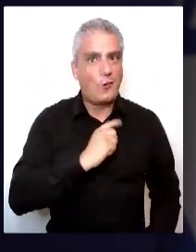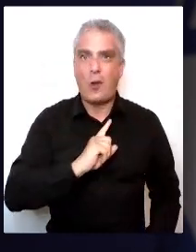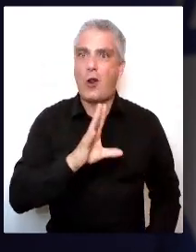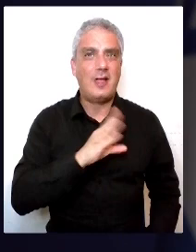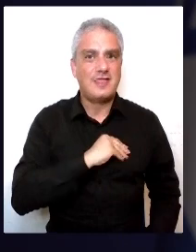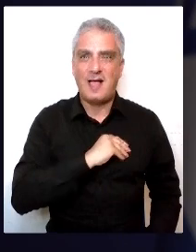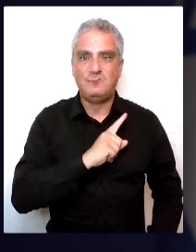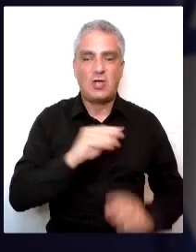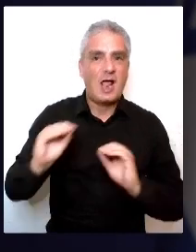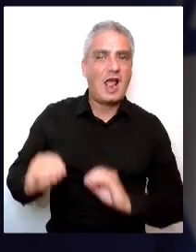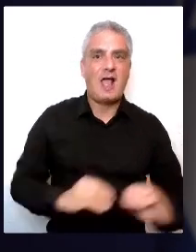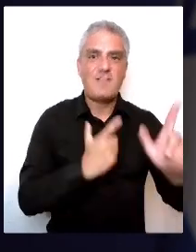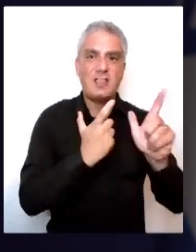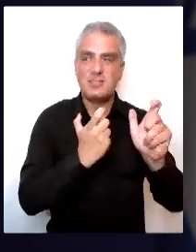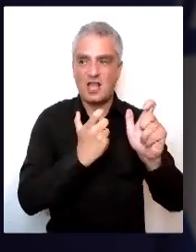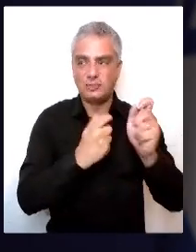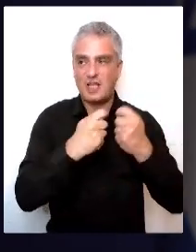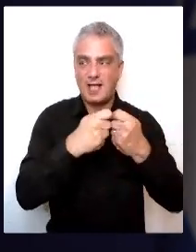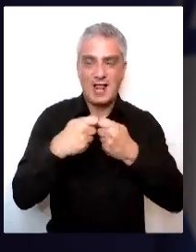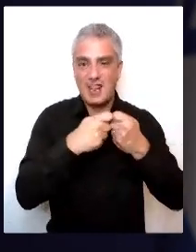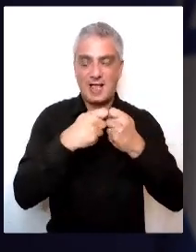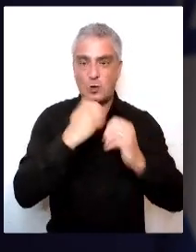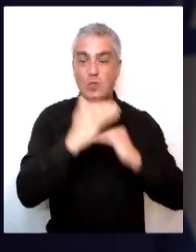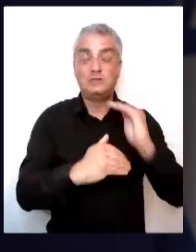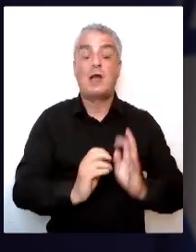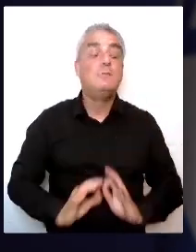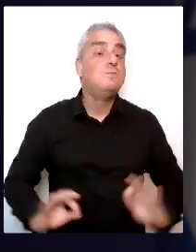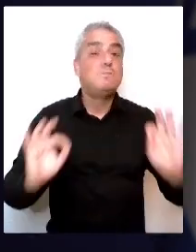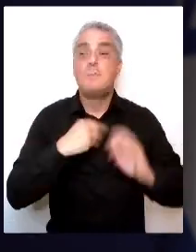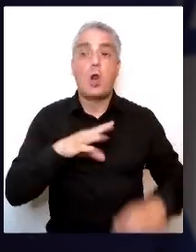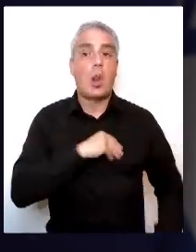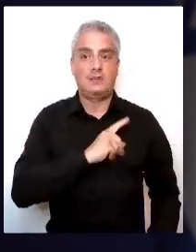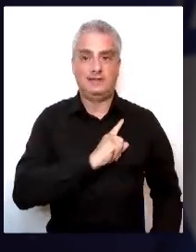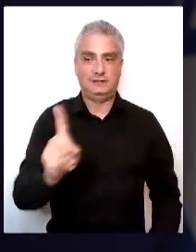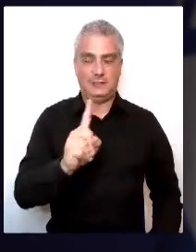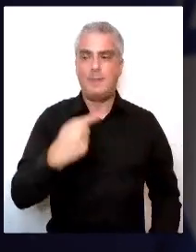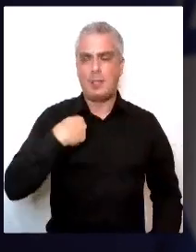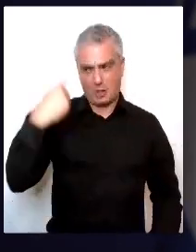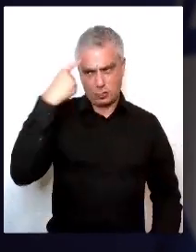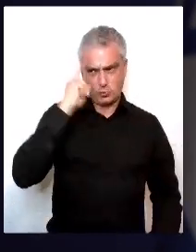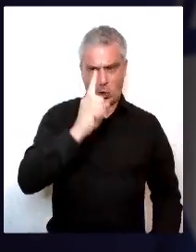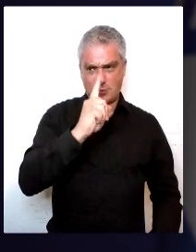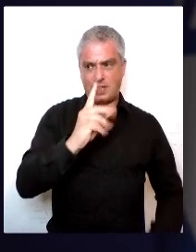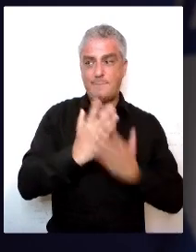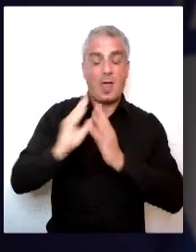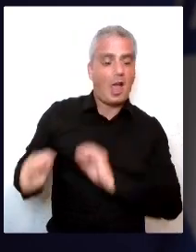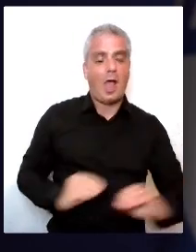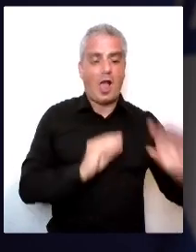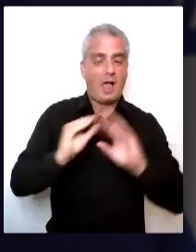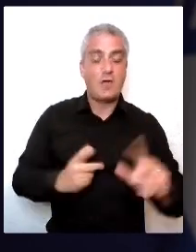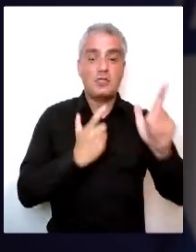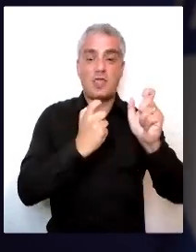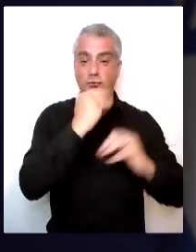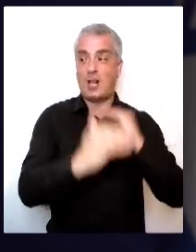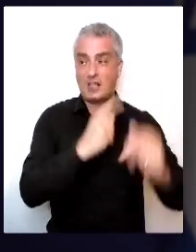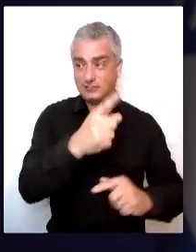העברת אמצעי לחימה לארגון הטרור חיזבלה בשום דרך אנחנו יודעים על העברות נשק אירני לסבלה